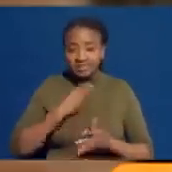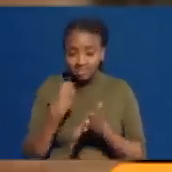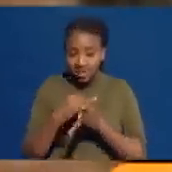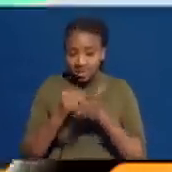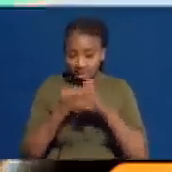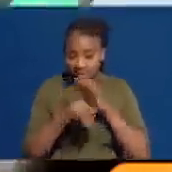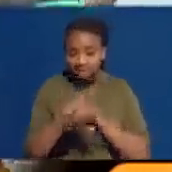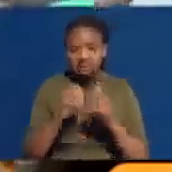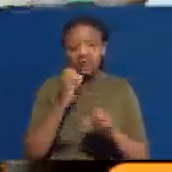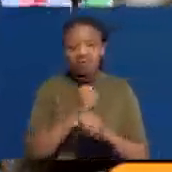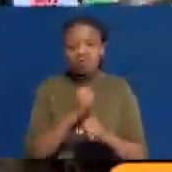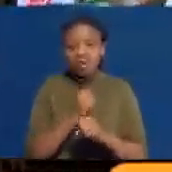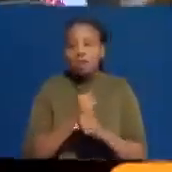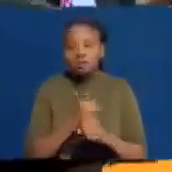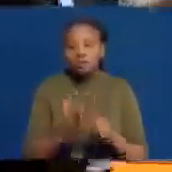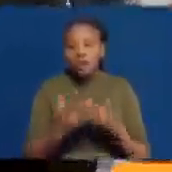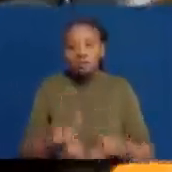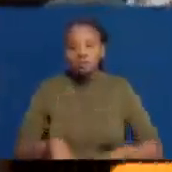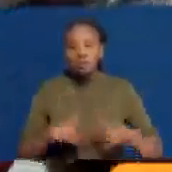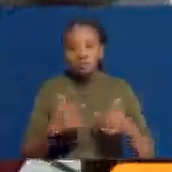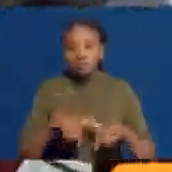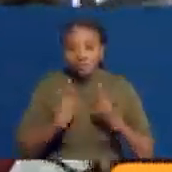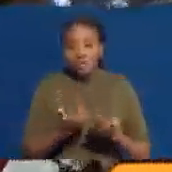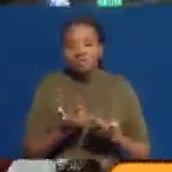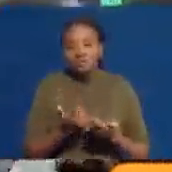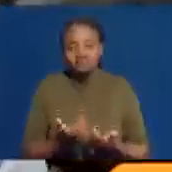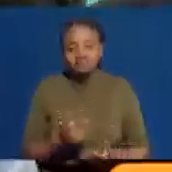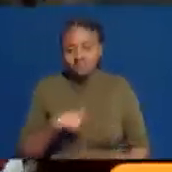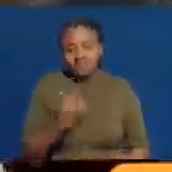zitakazowainua kiuchumi. Emily Chebet, Runinga ya Citizen.